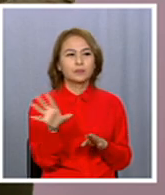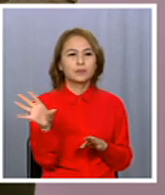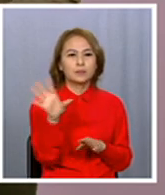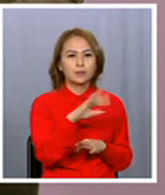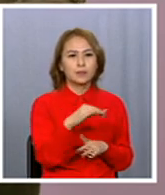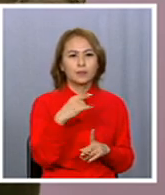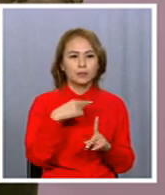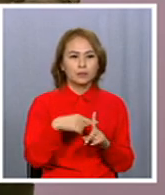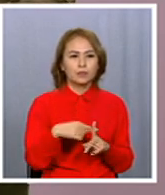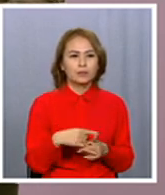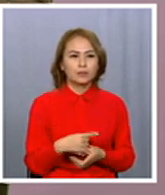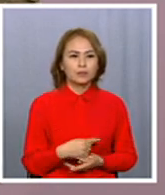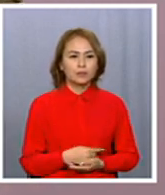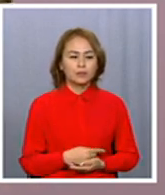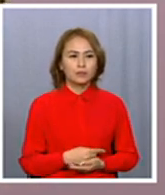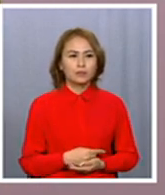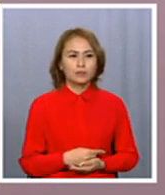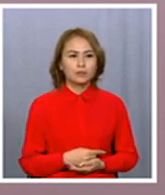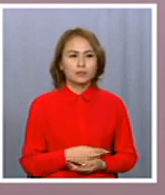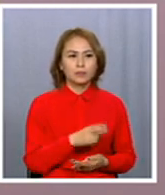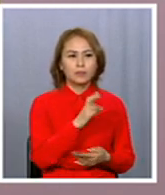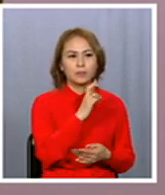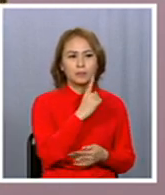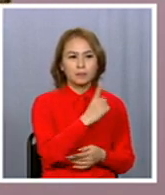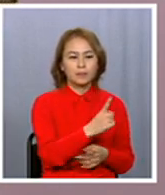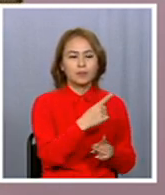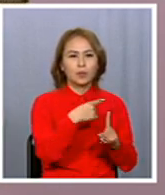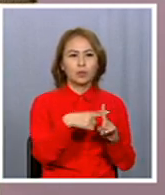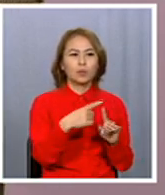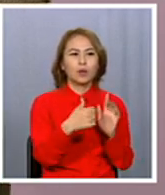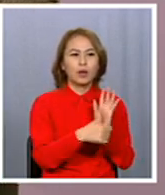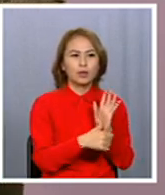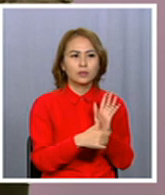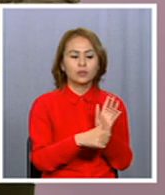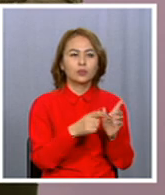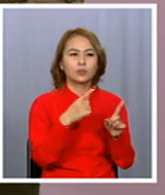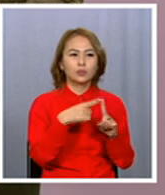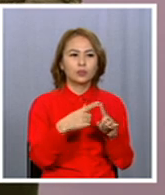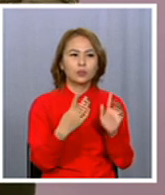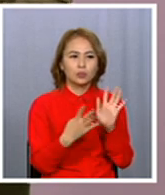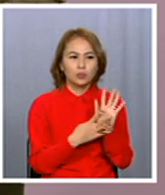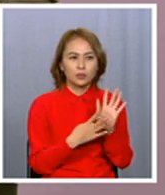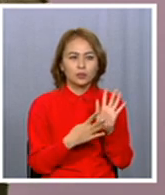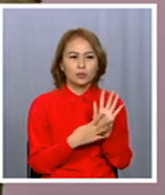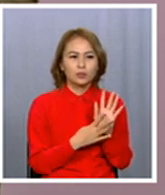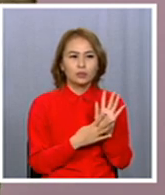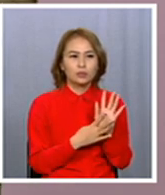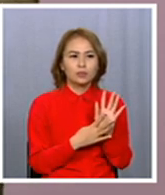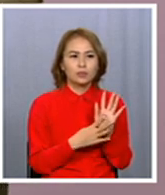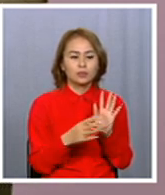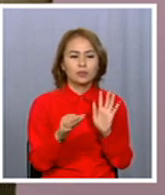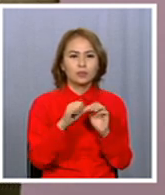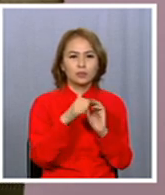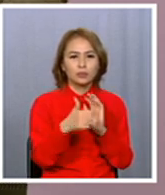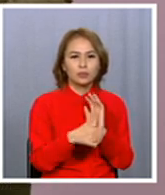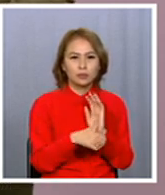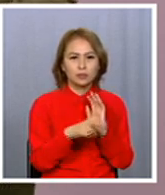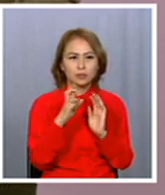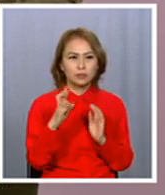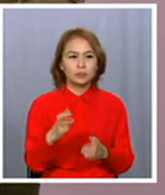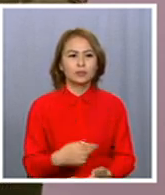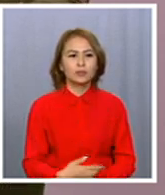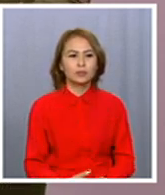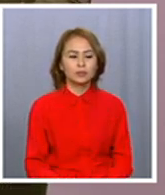сандарды қосамыз. 1 мен 6-ның қосындысына 9-ді қосамыз. Қосындының мәні